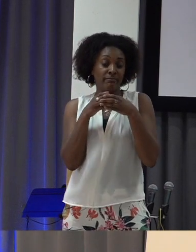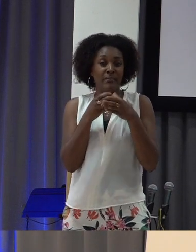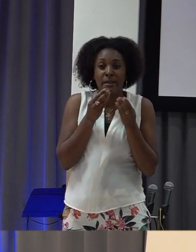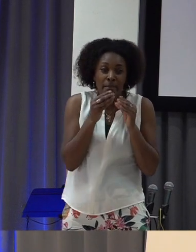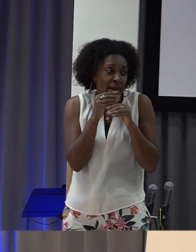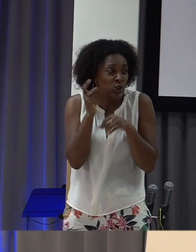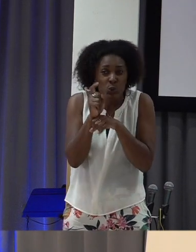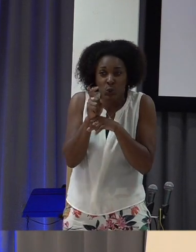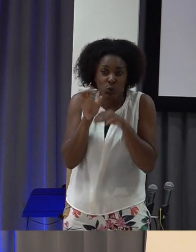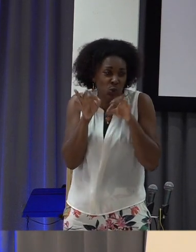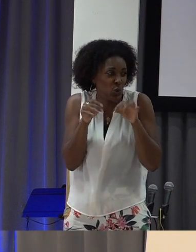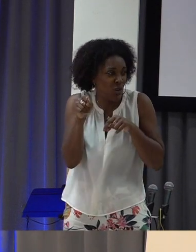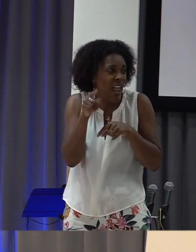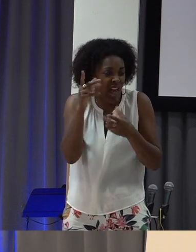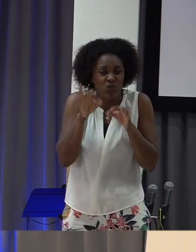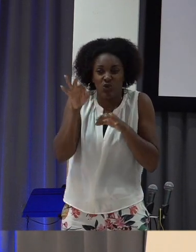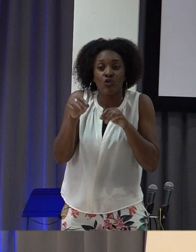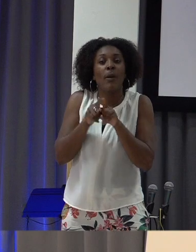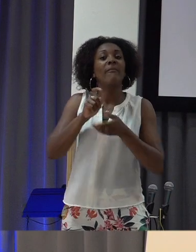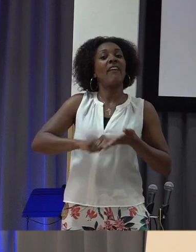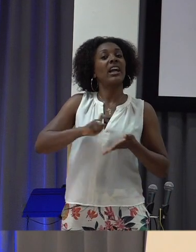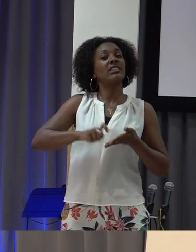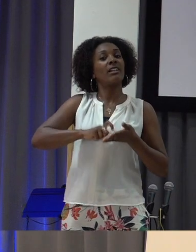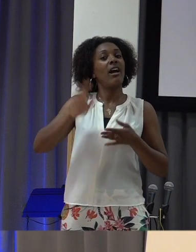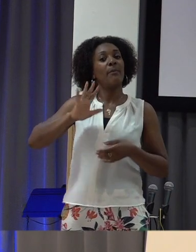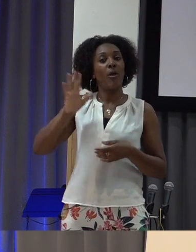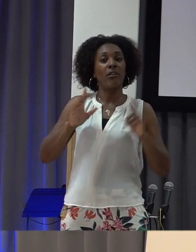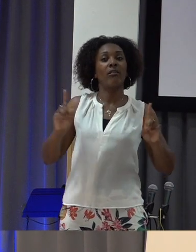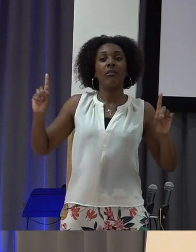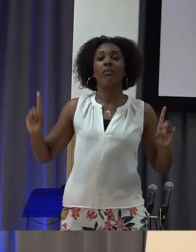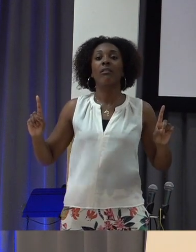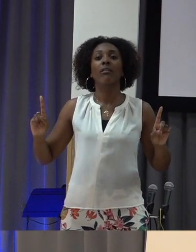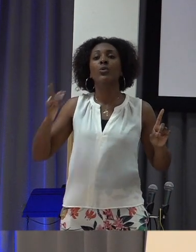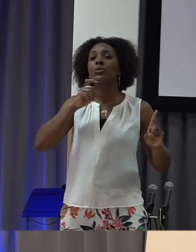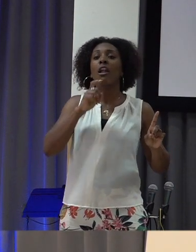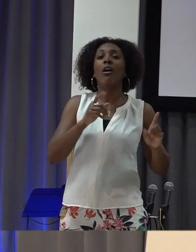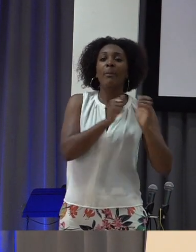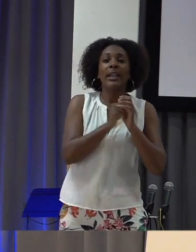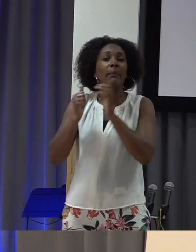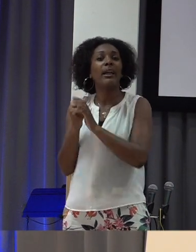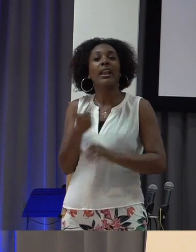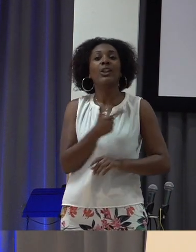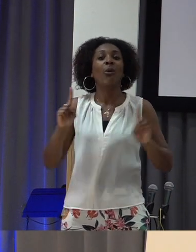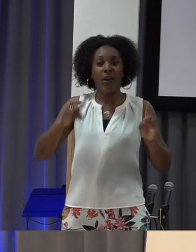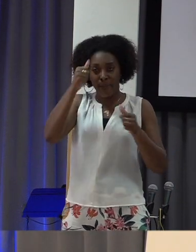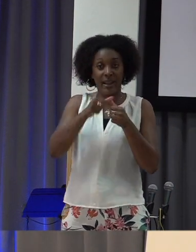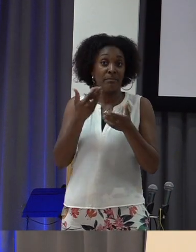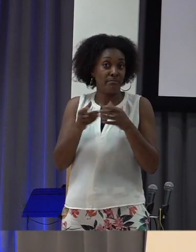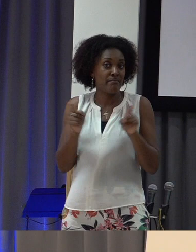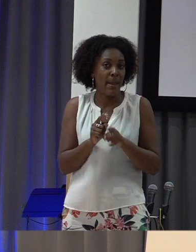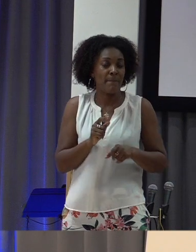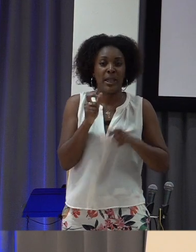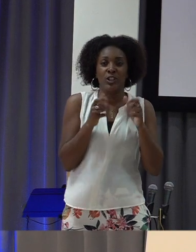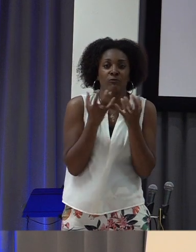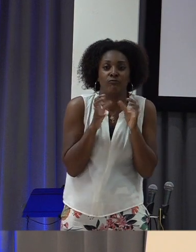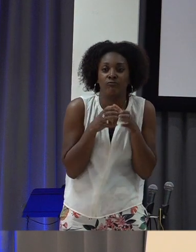avec mépris, hein, comme le pharisien avec le publicain. Ils se tiennent les coudes pour se convaincre de leur supériorité